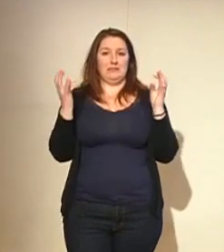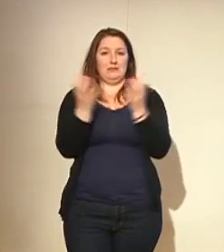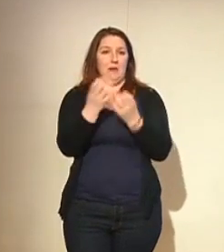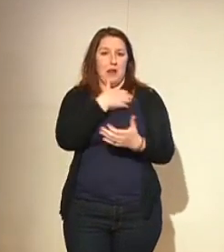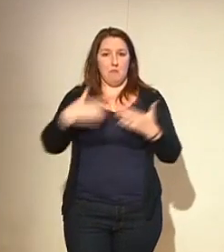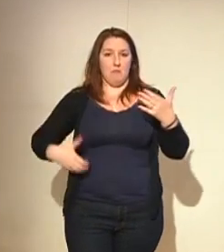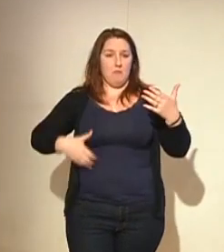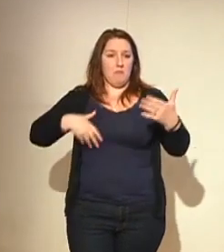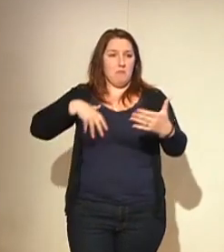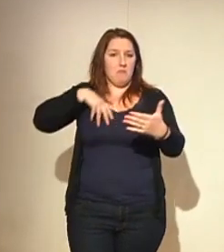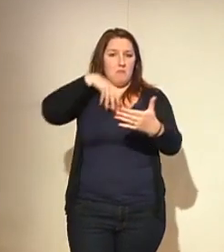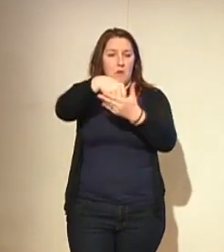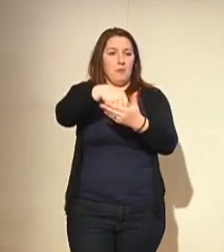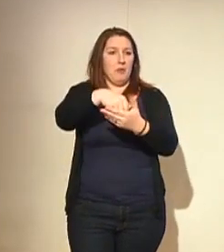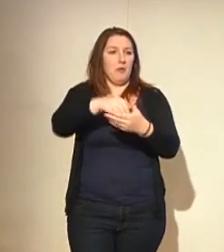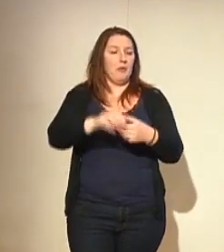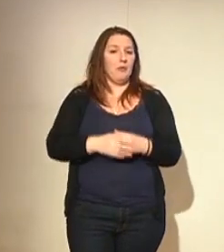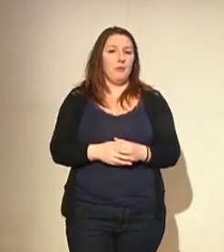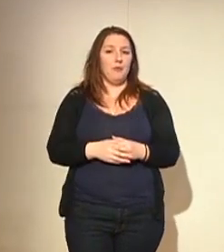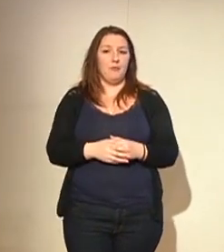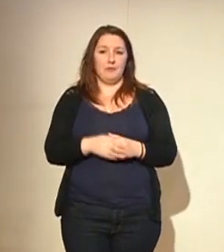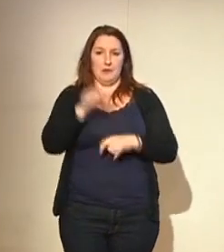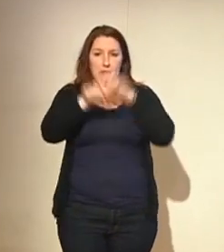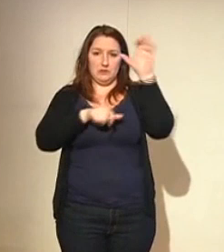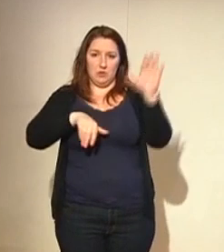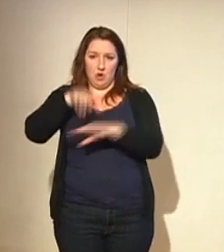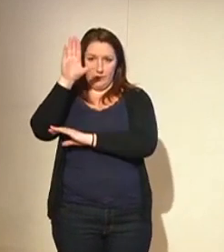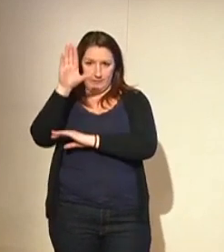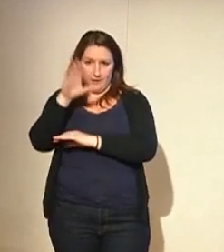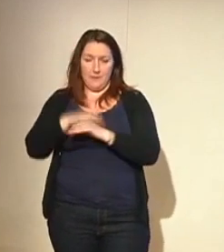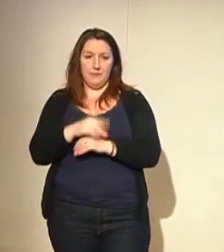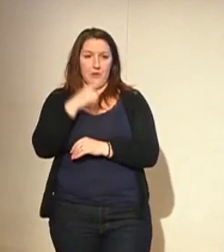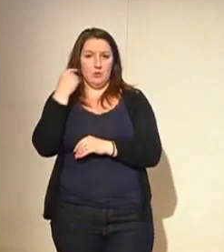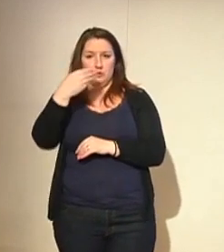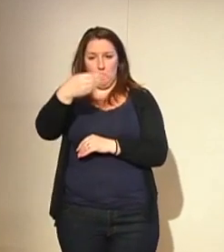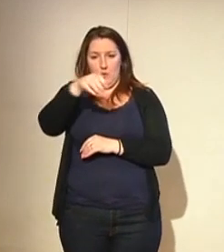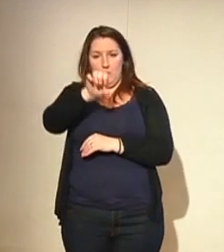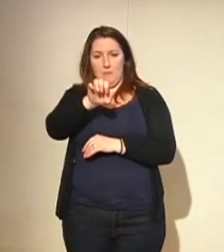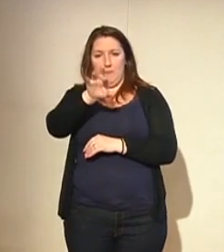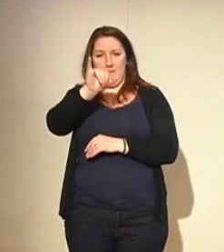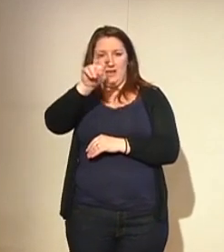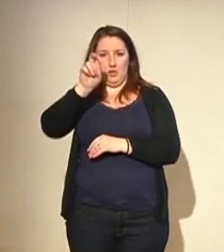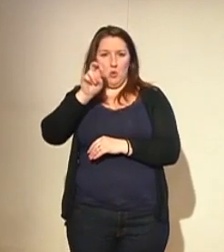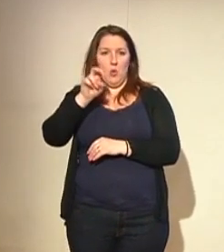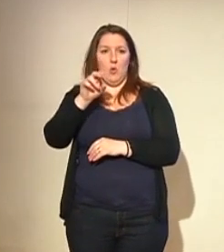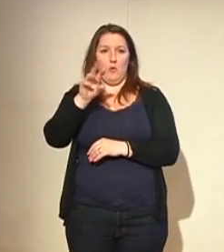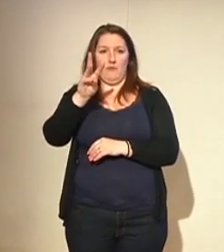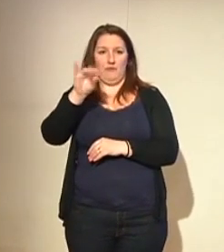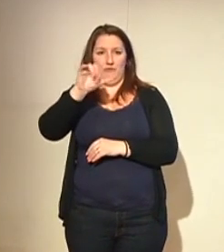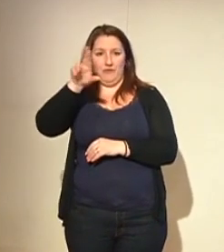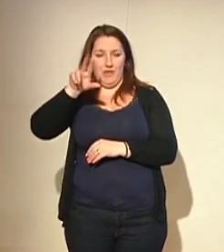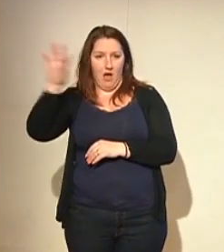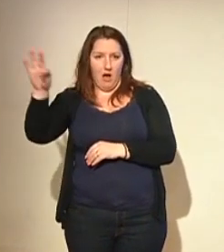nous avons comme candidat monsieur Merot monsieur Viard monsieur bac